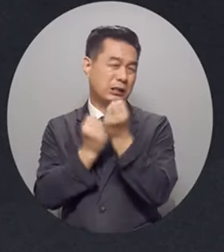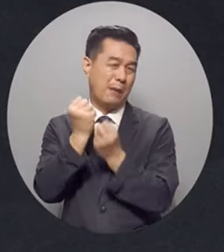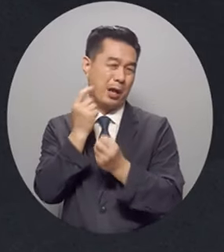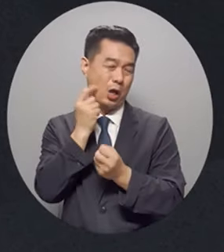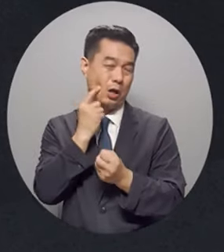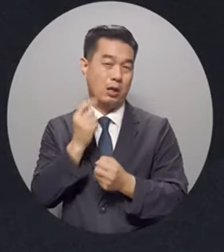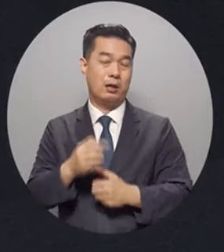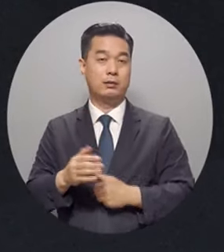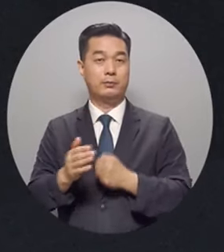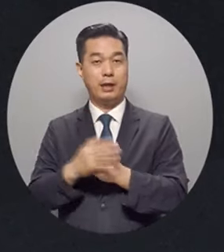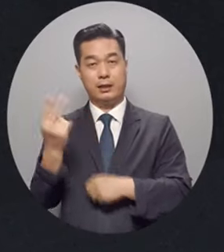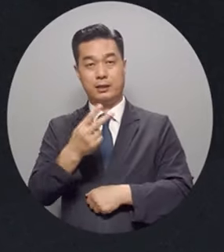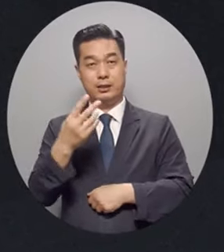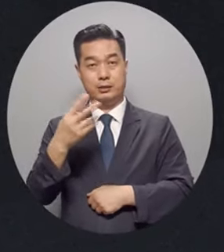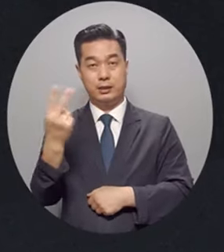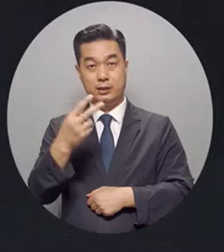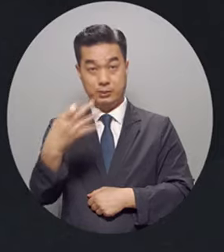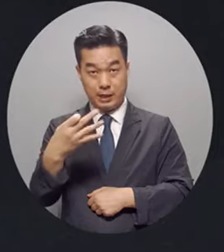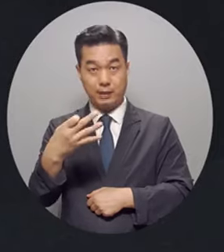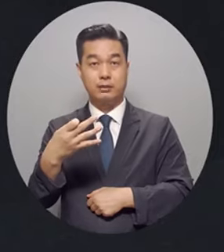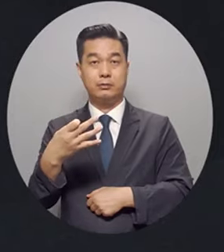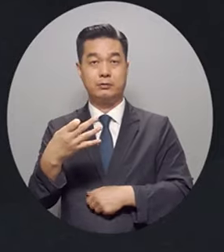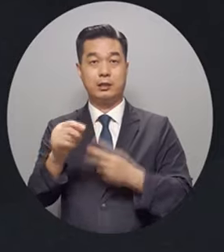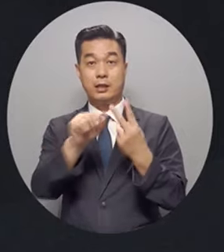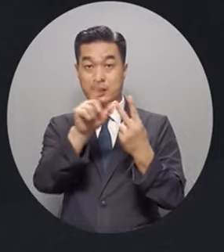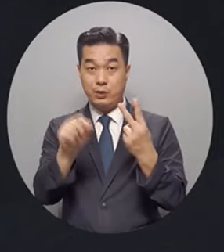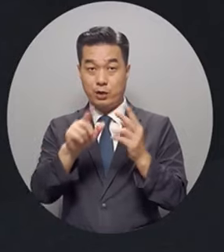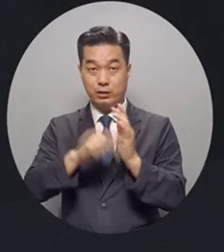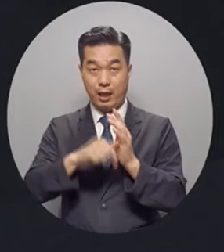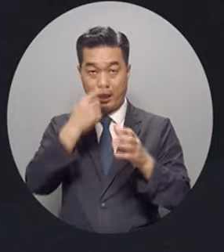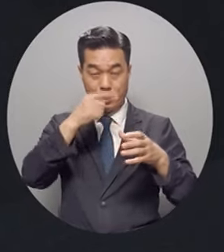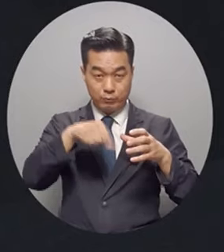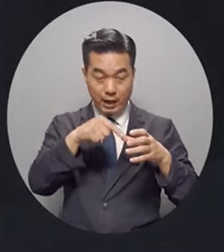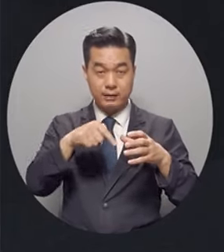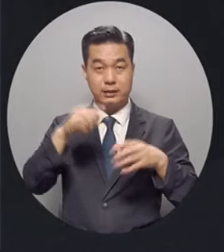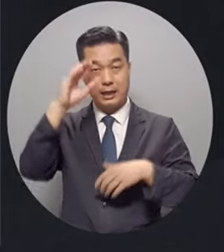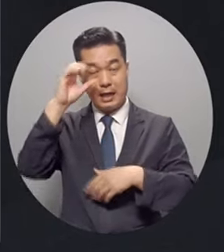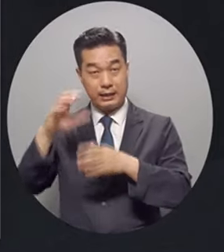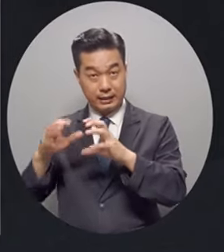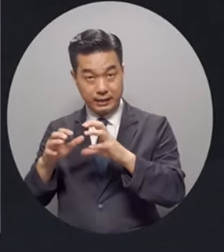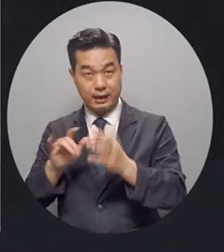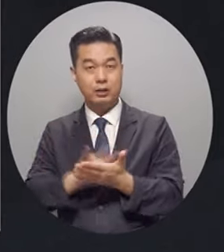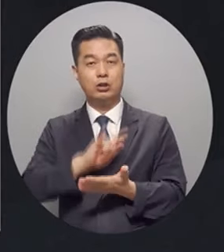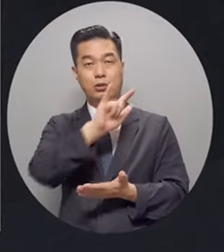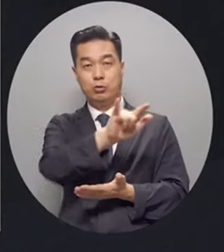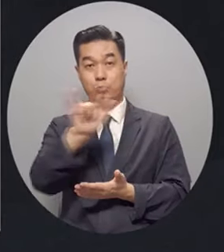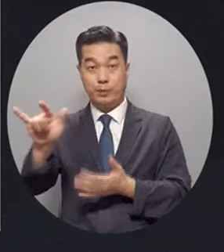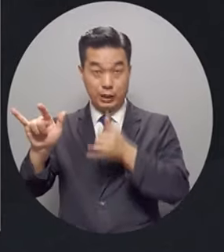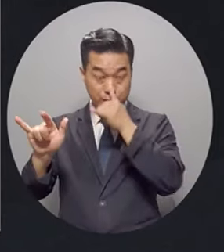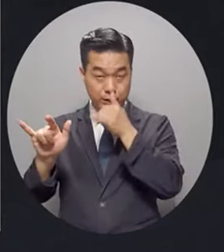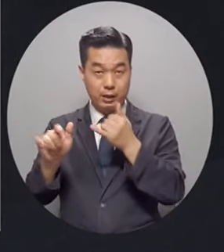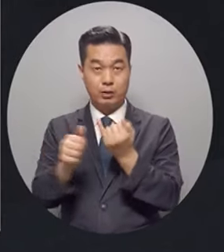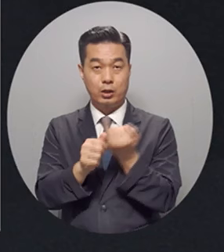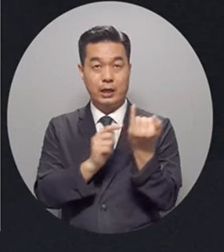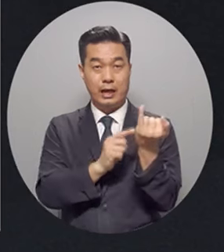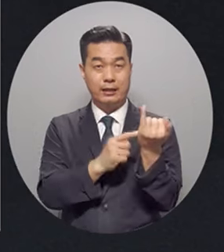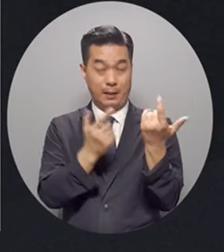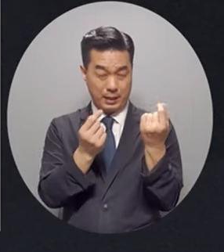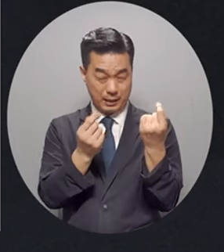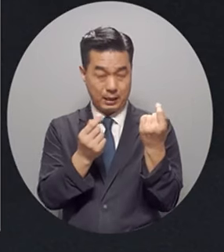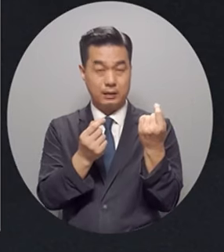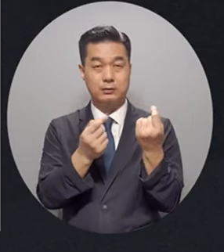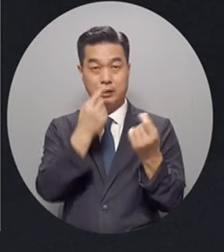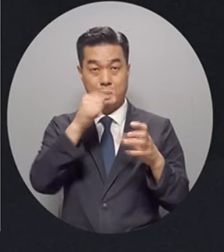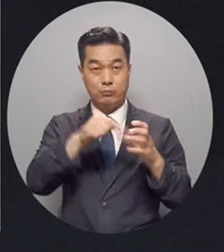불거졌습니다 2014년 2월 브라질과 아르헨티나 등으로 출장을 갔는데 같은 기간 후보자 아내 역시 브라질로